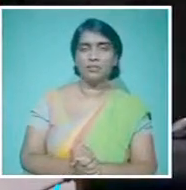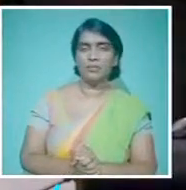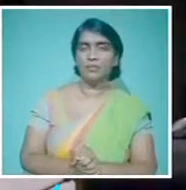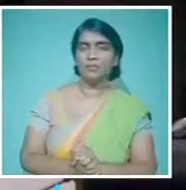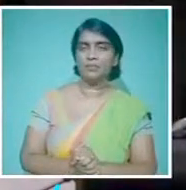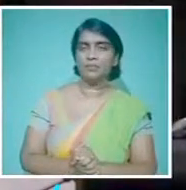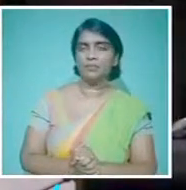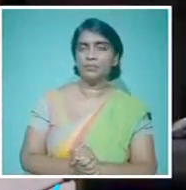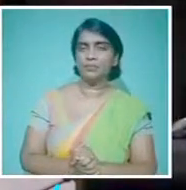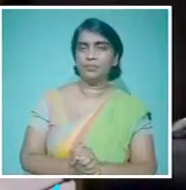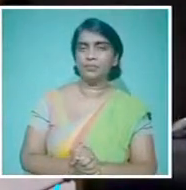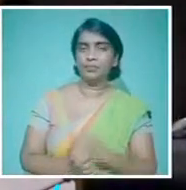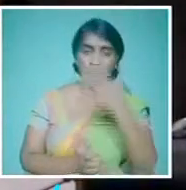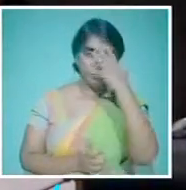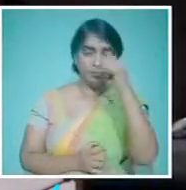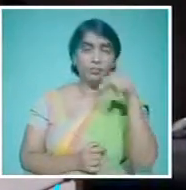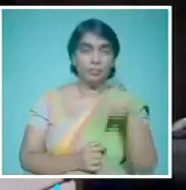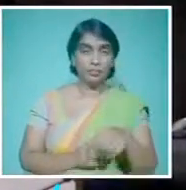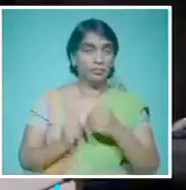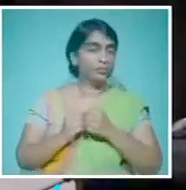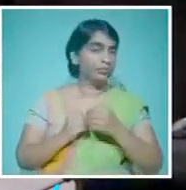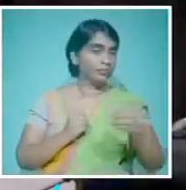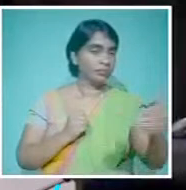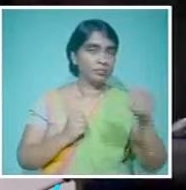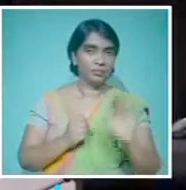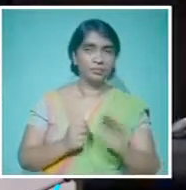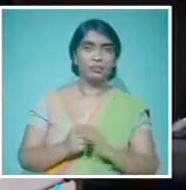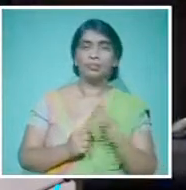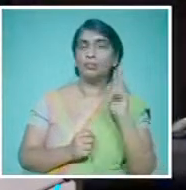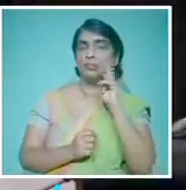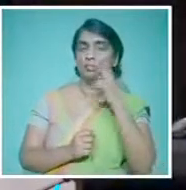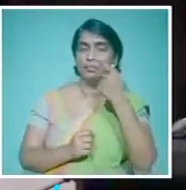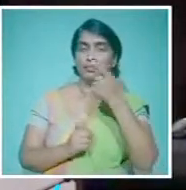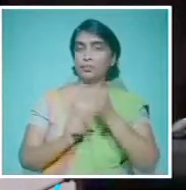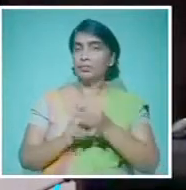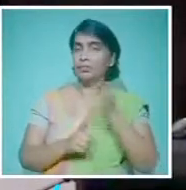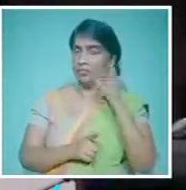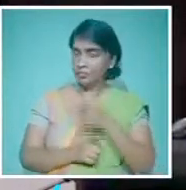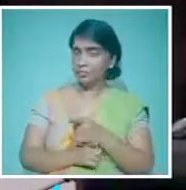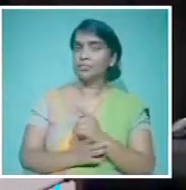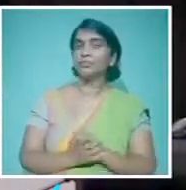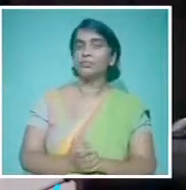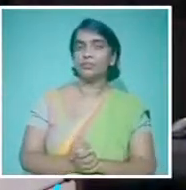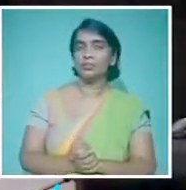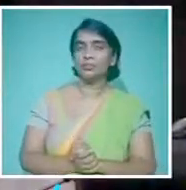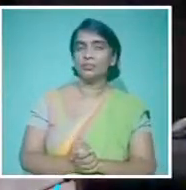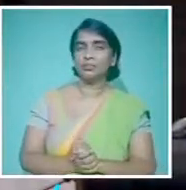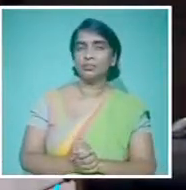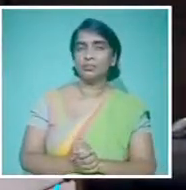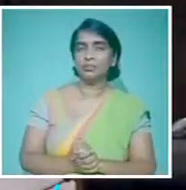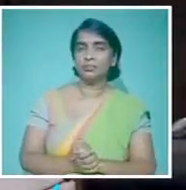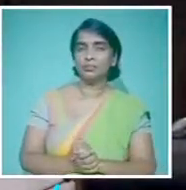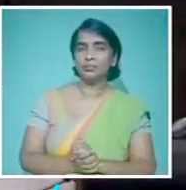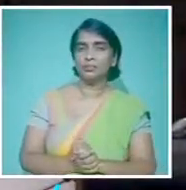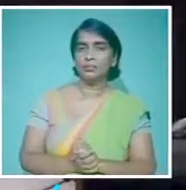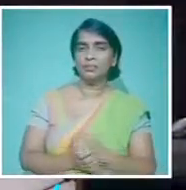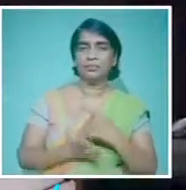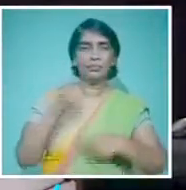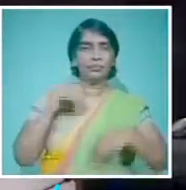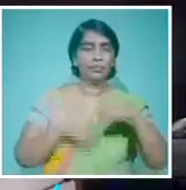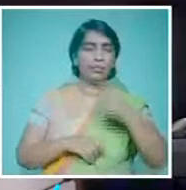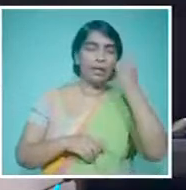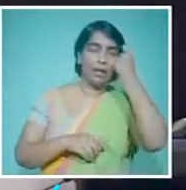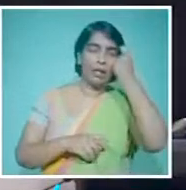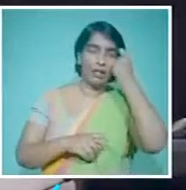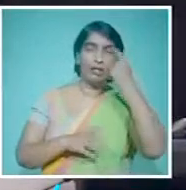mata ke dia gan na. Mata ke dia kan, jamnya anak bidia ta, Rahil Wickremesinghe, janadhipathiyuma ta, desa pahlawan mata dia